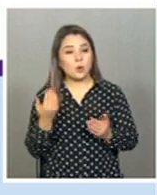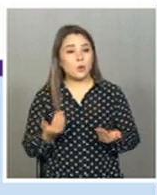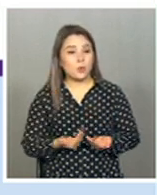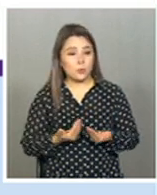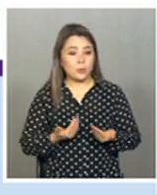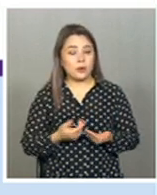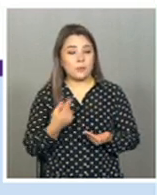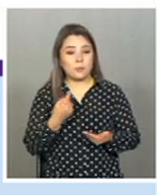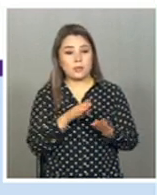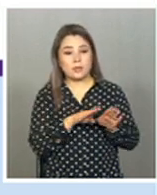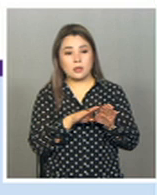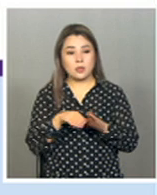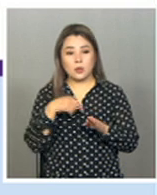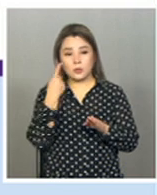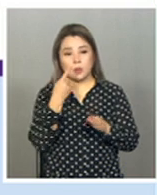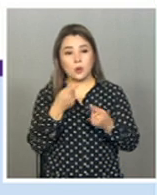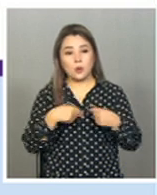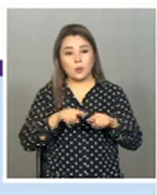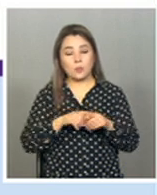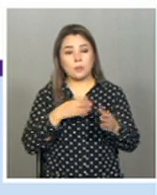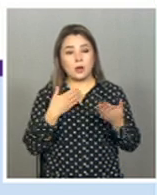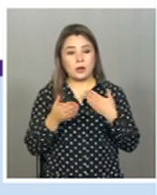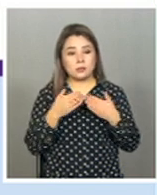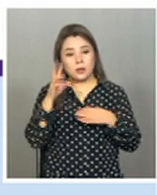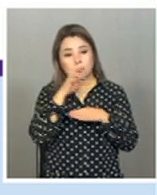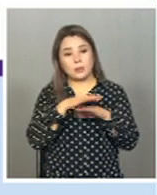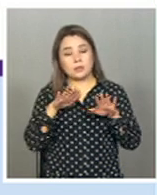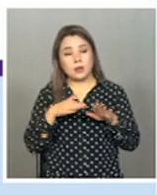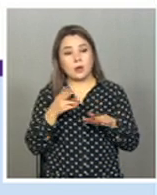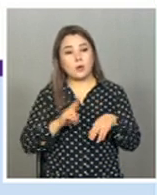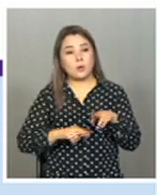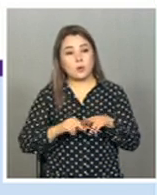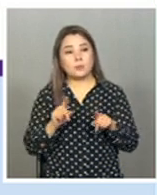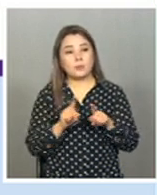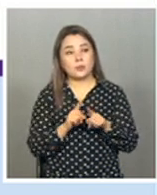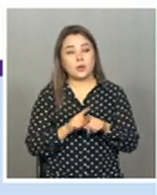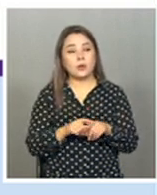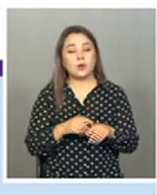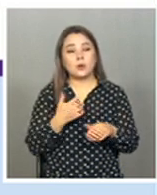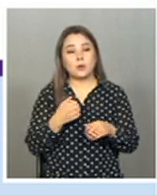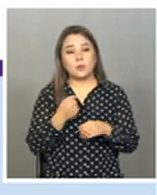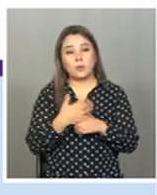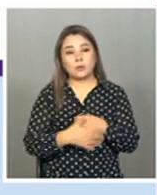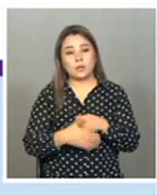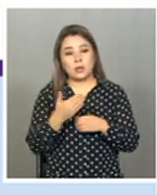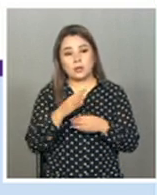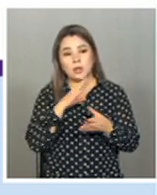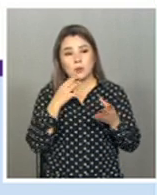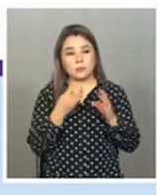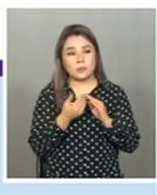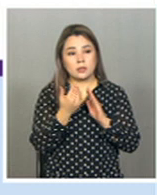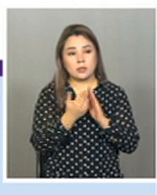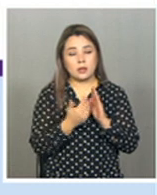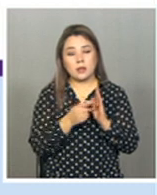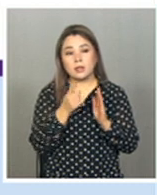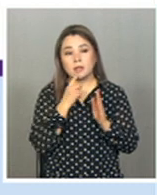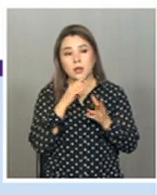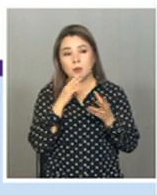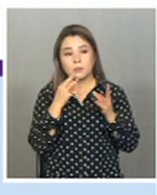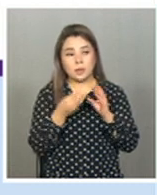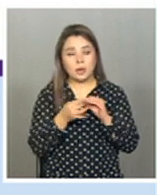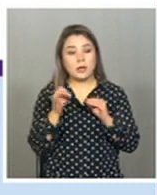түрі, қоғамдық қатынастар мен мемлекеттік құрылымның ортақ жүйесі, тіл ортақтығы және